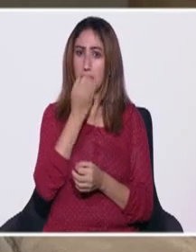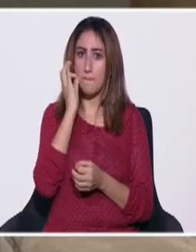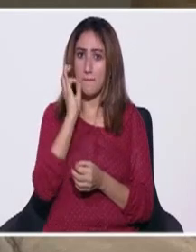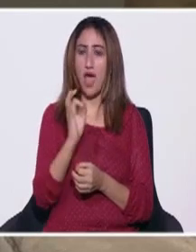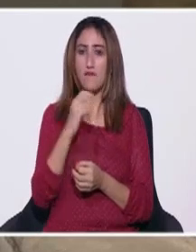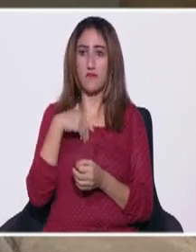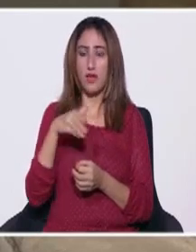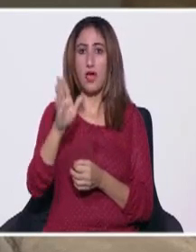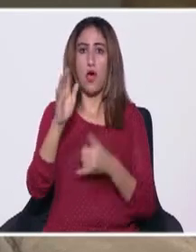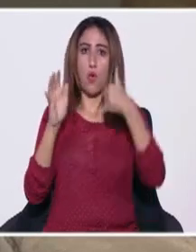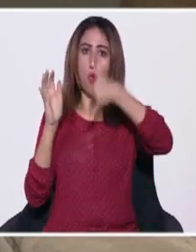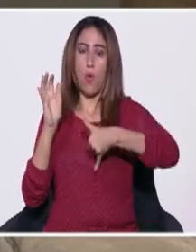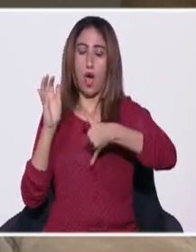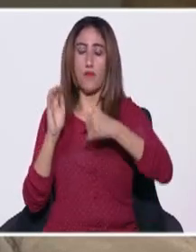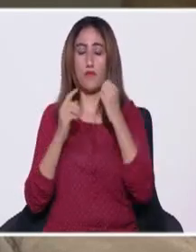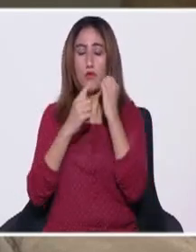اذاعه القران،